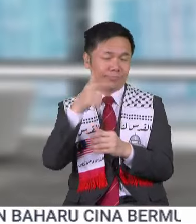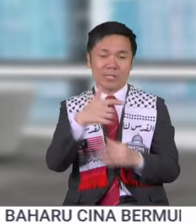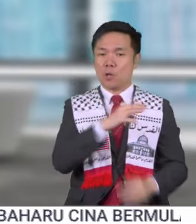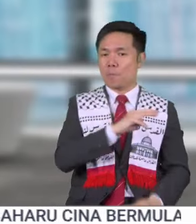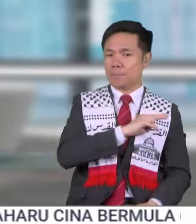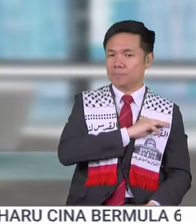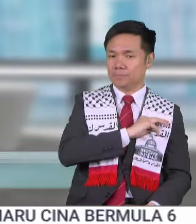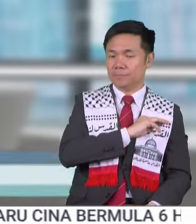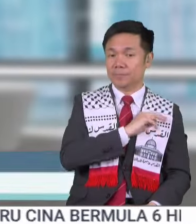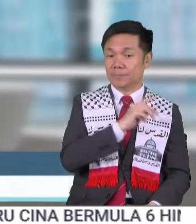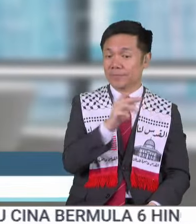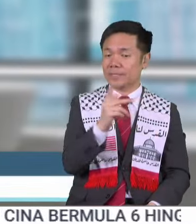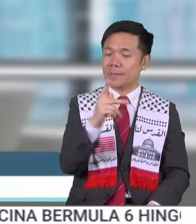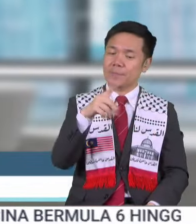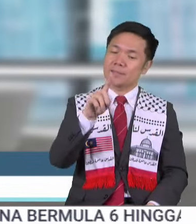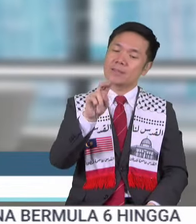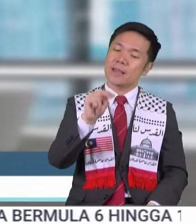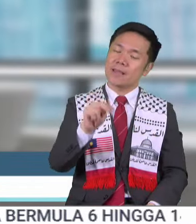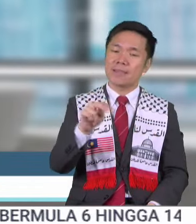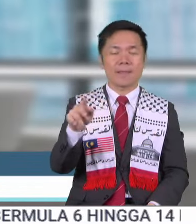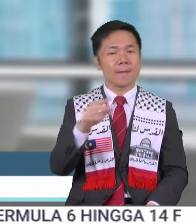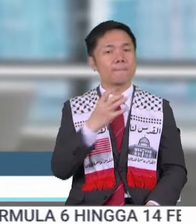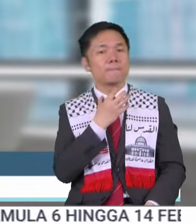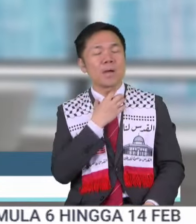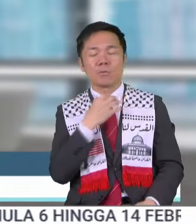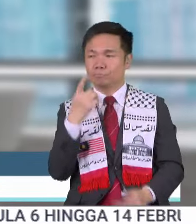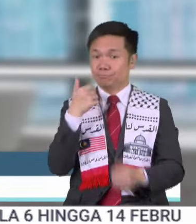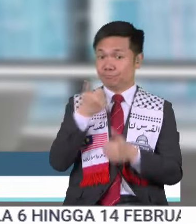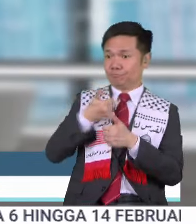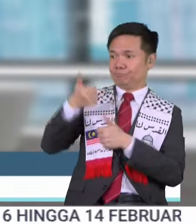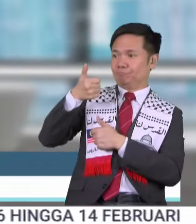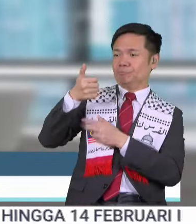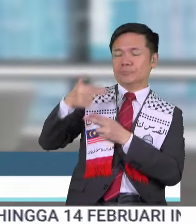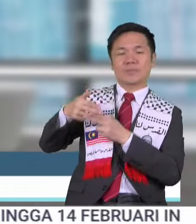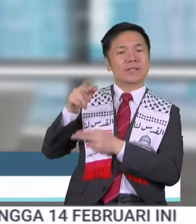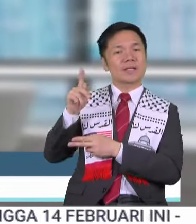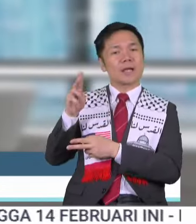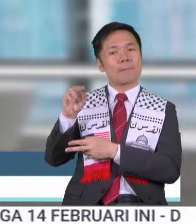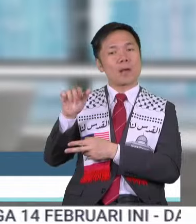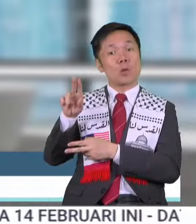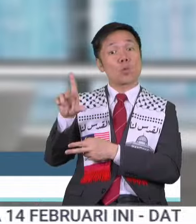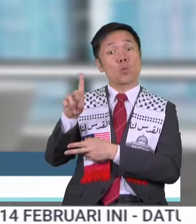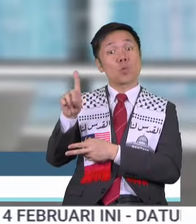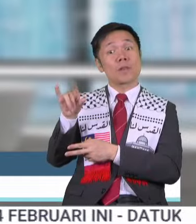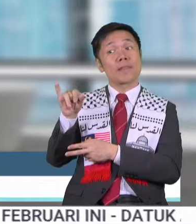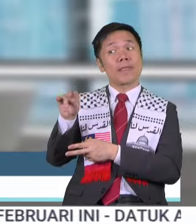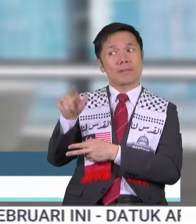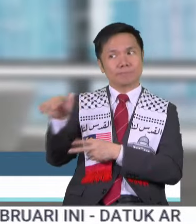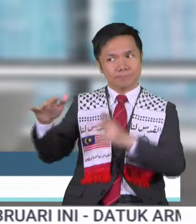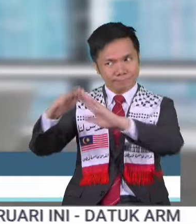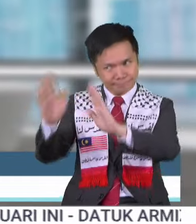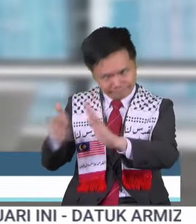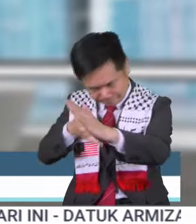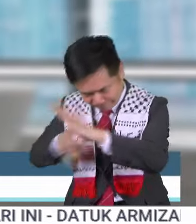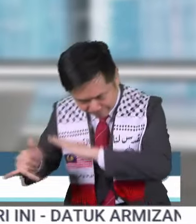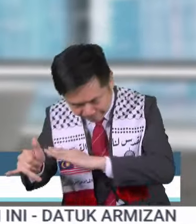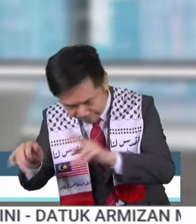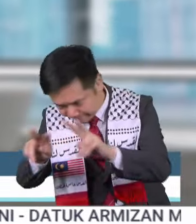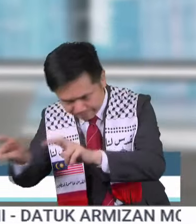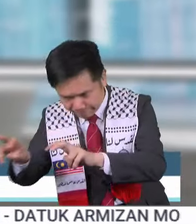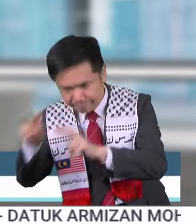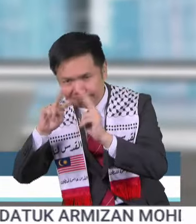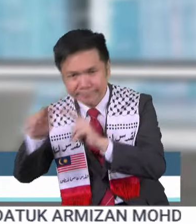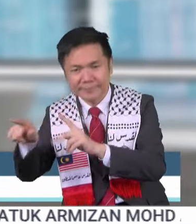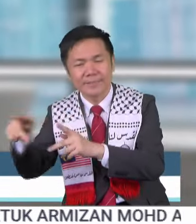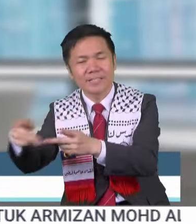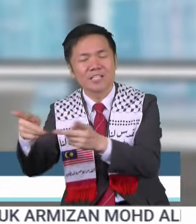negeri dan kos Sara hidup kpdn perak Datuk Kamaluddin Ismail memaklumkan serbuan dilakukan di sebuah premis perniagaan di